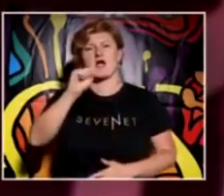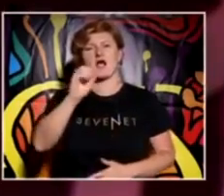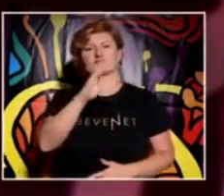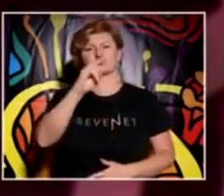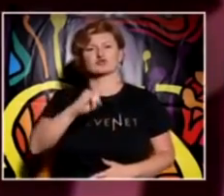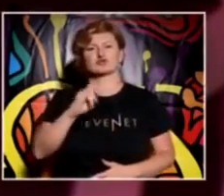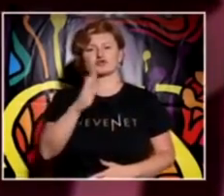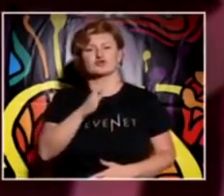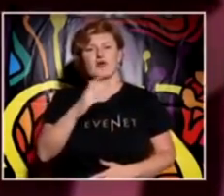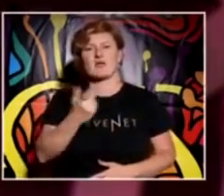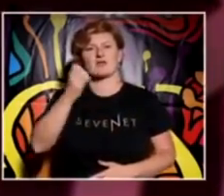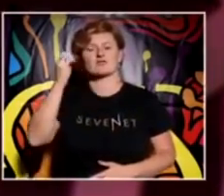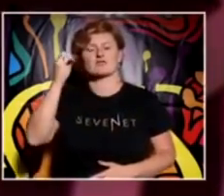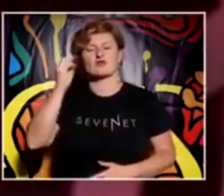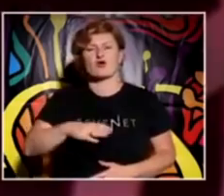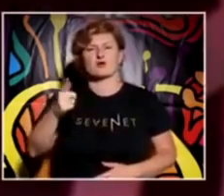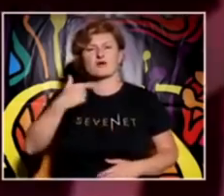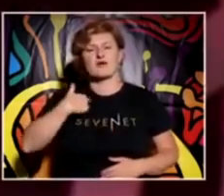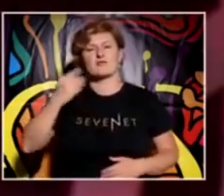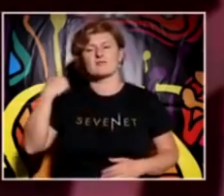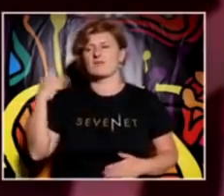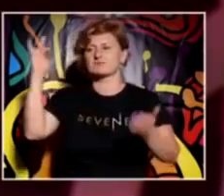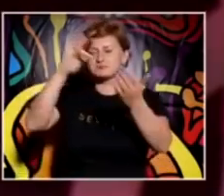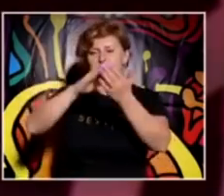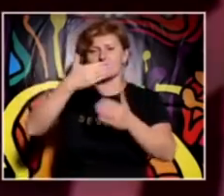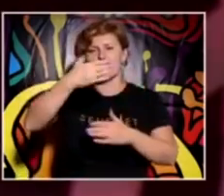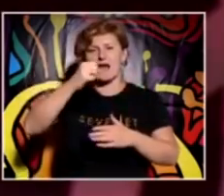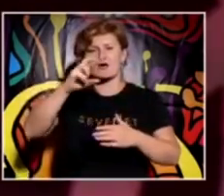najdroższy. Ja byłem na dorobku i